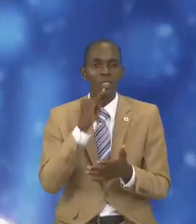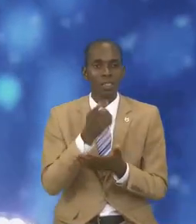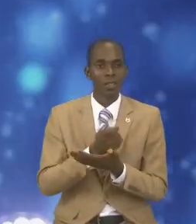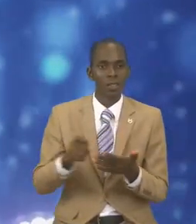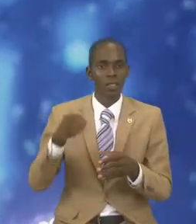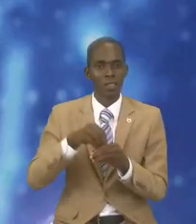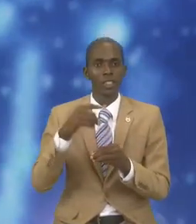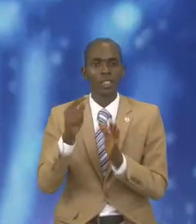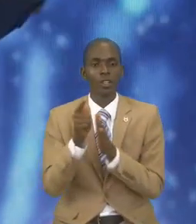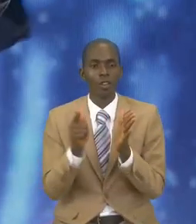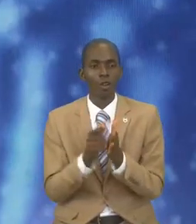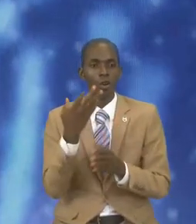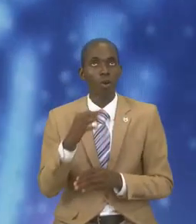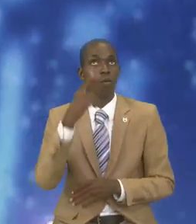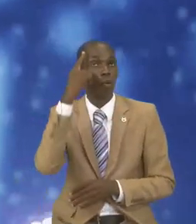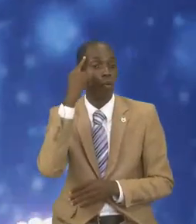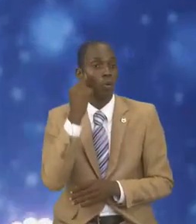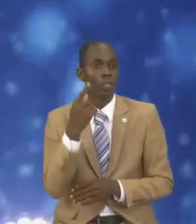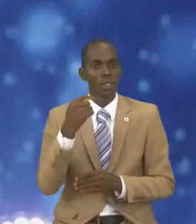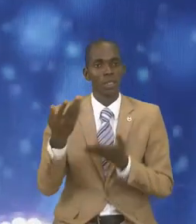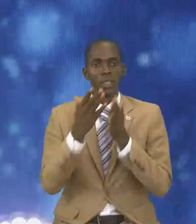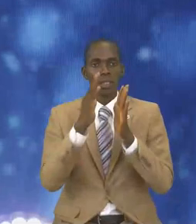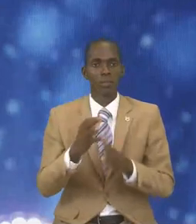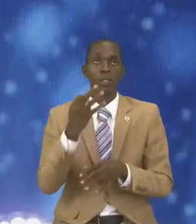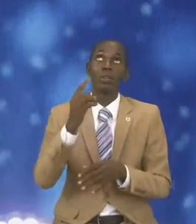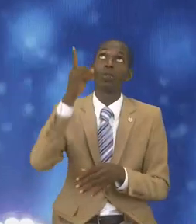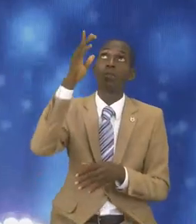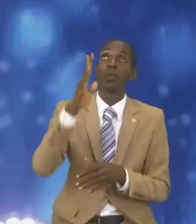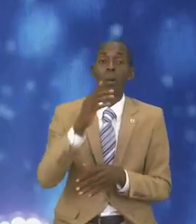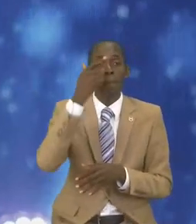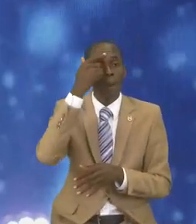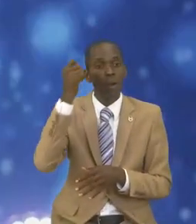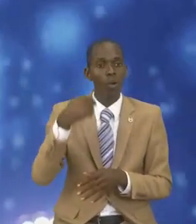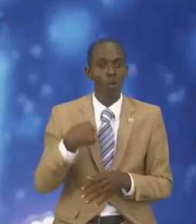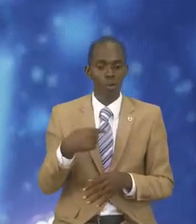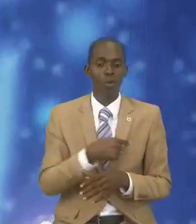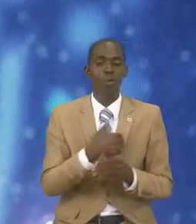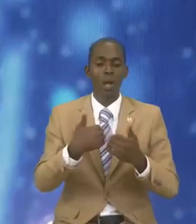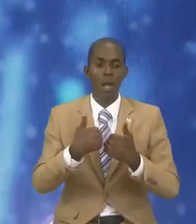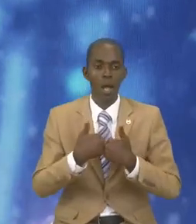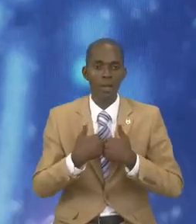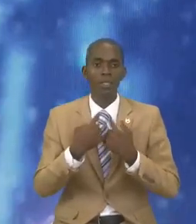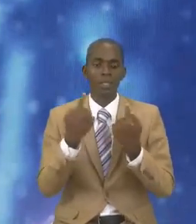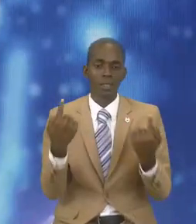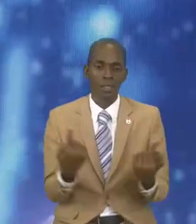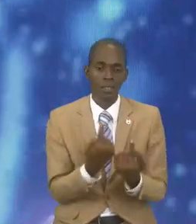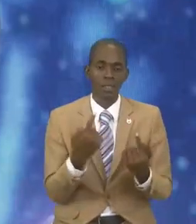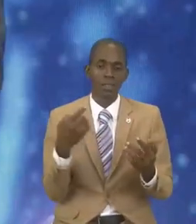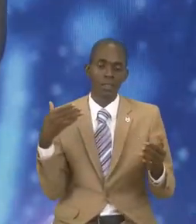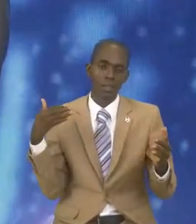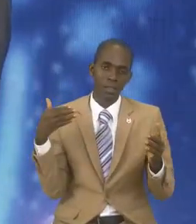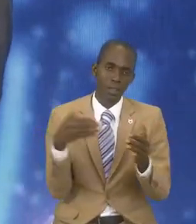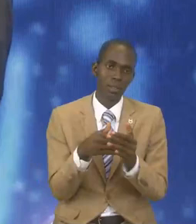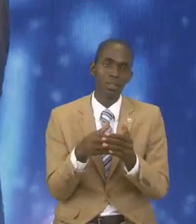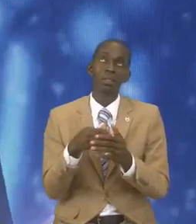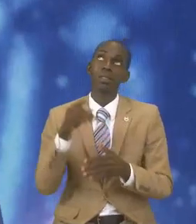Serviteur de Dieu, parce que nous avons péché contre Dieu. Nous avons